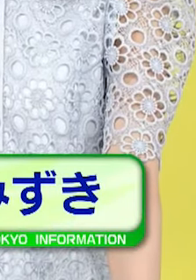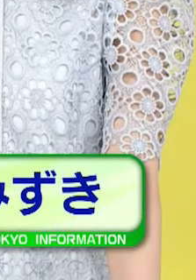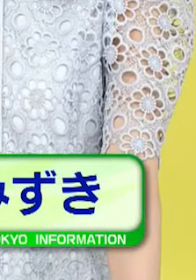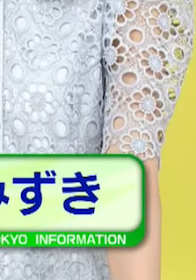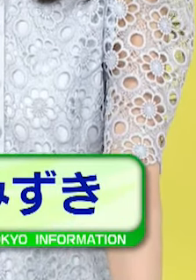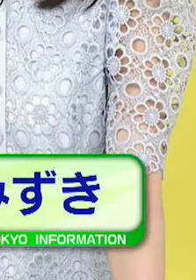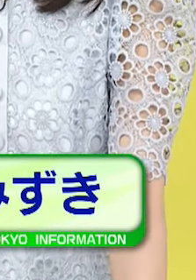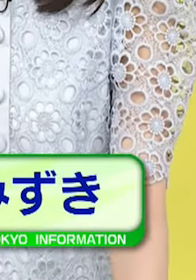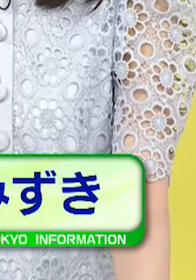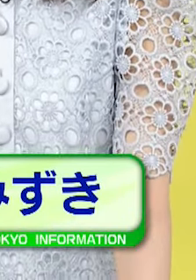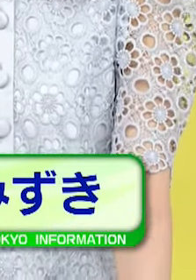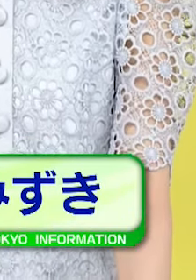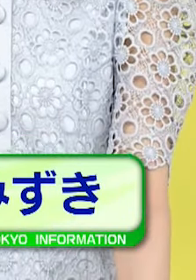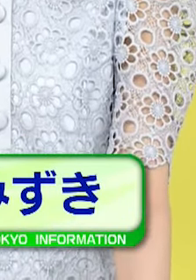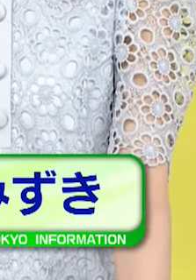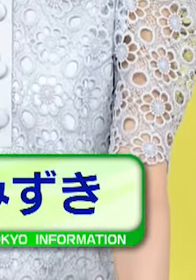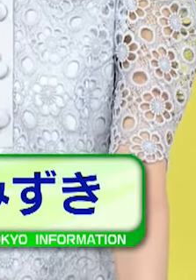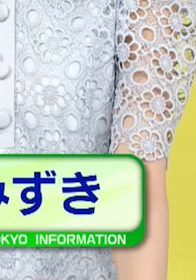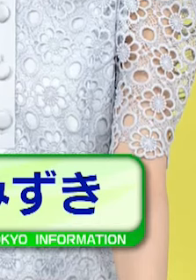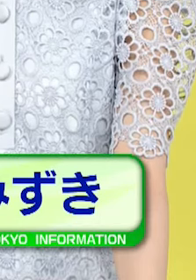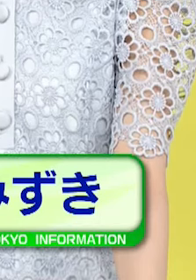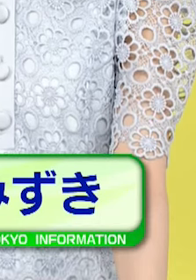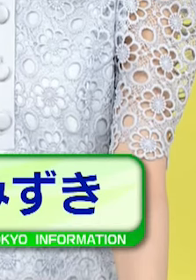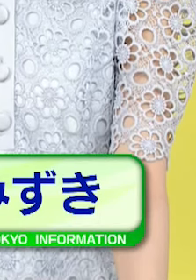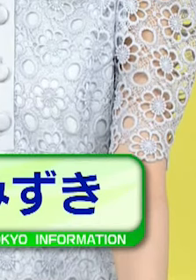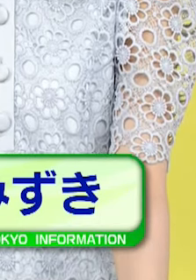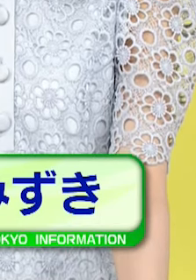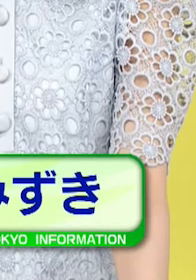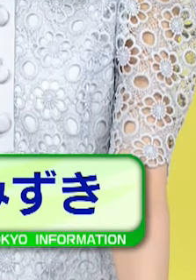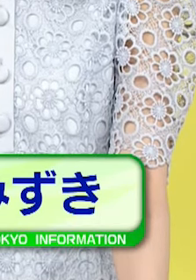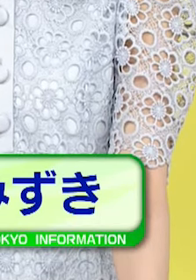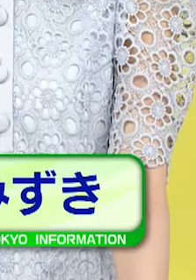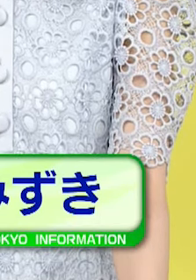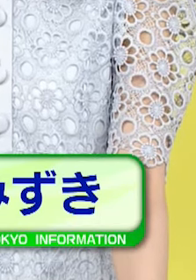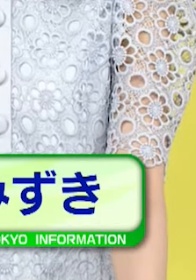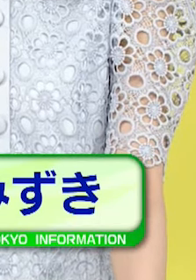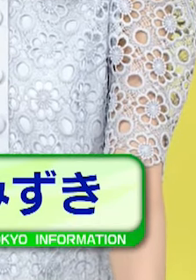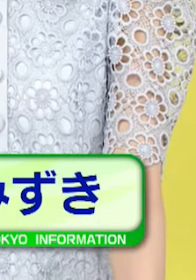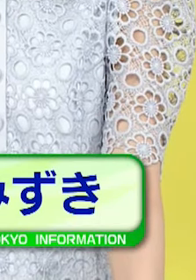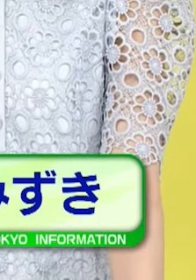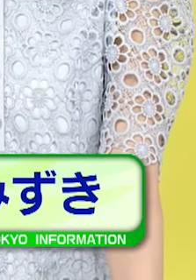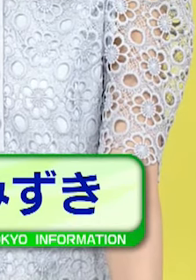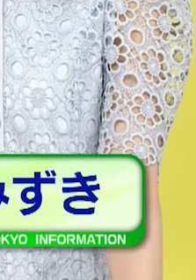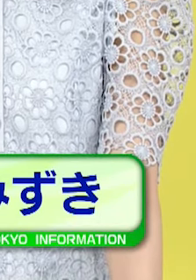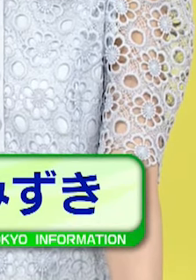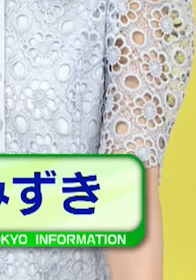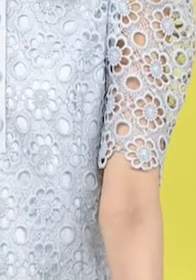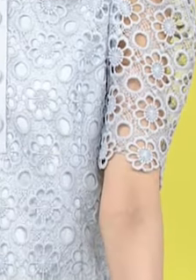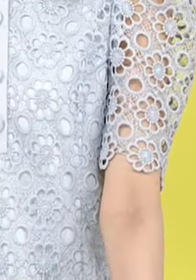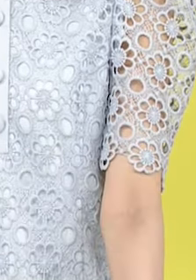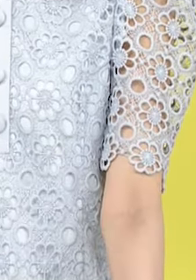おはようございます。7月22日月曜日の東京インフォメーションです。